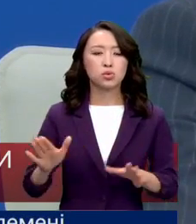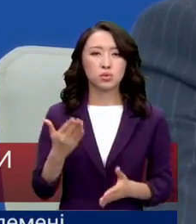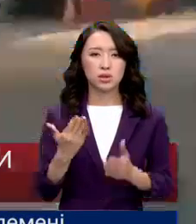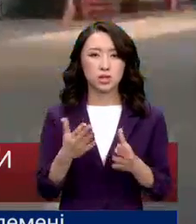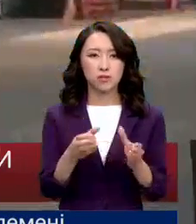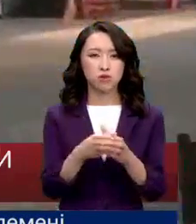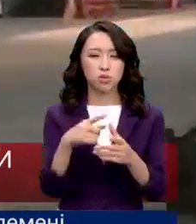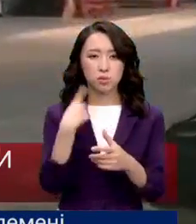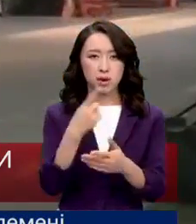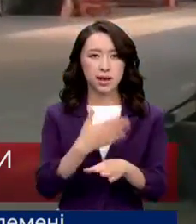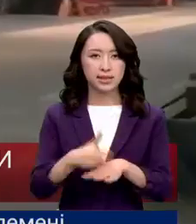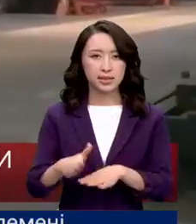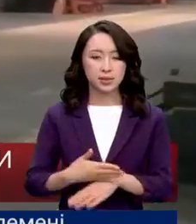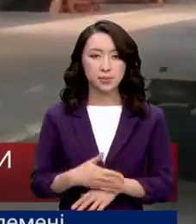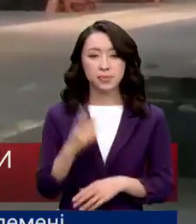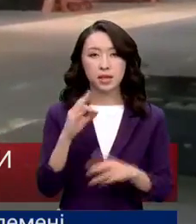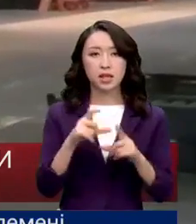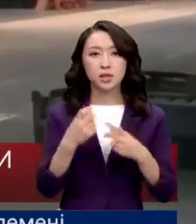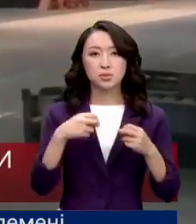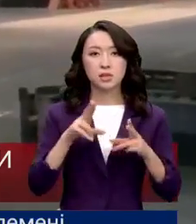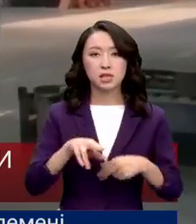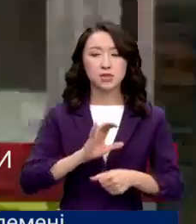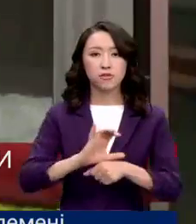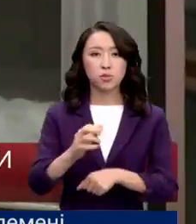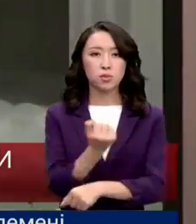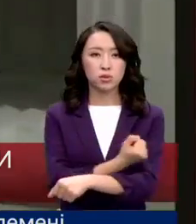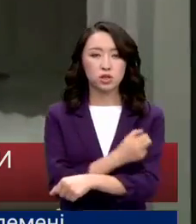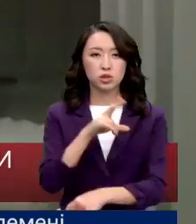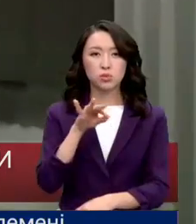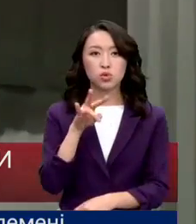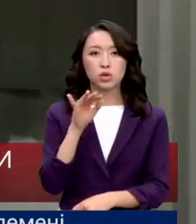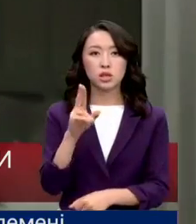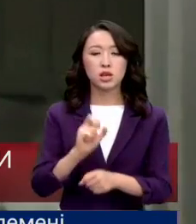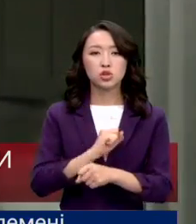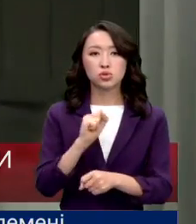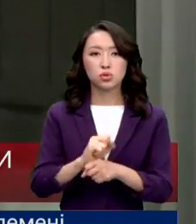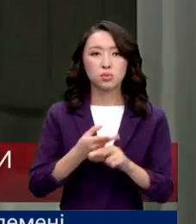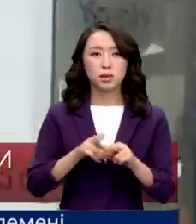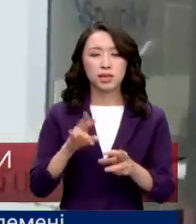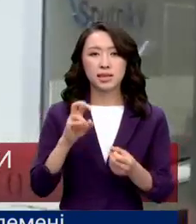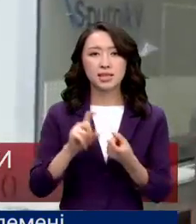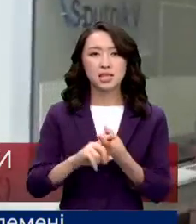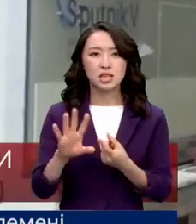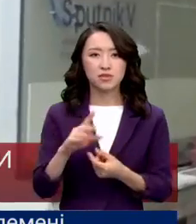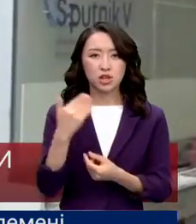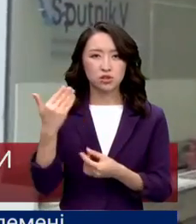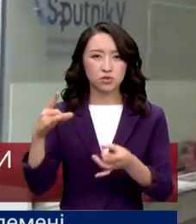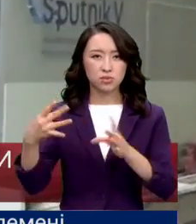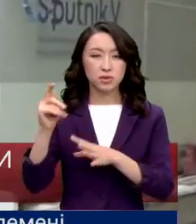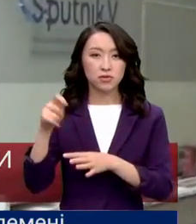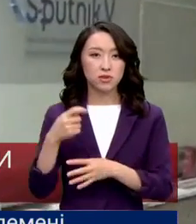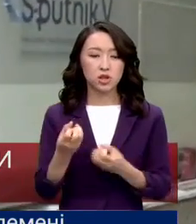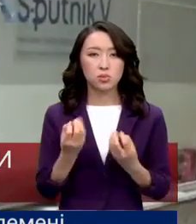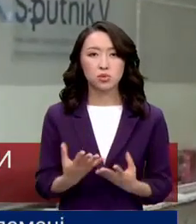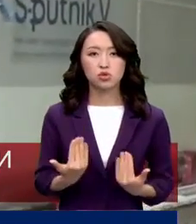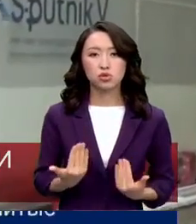непосредственно в группах. Также, по словам специалистов, выпуск вакцины «Спутник» приостановили, и это никак не связано с геополитической ситуацией. Просто